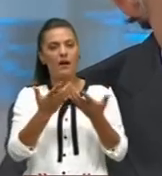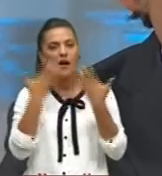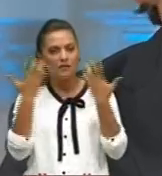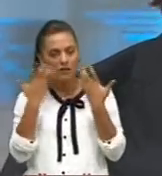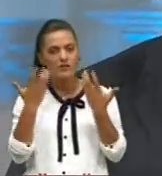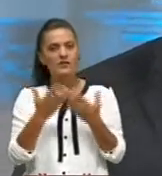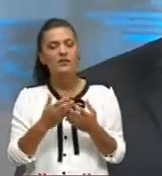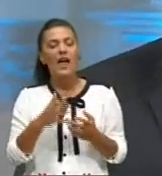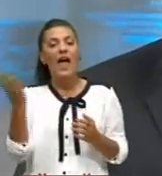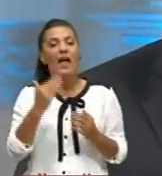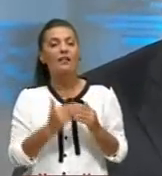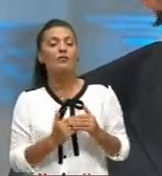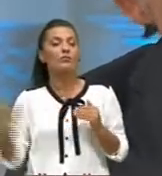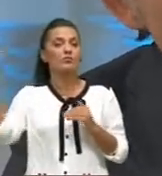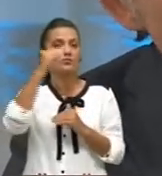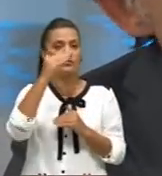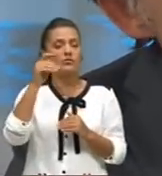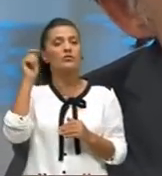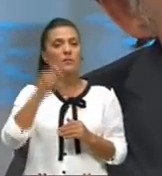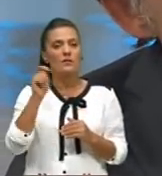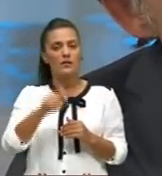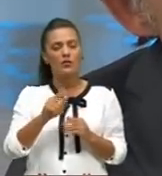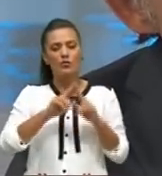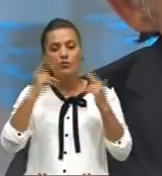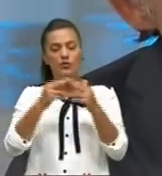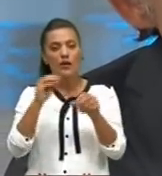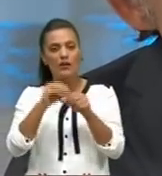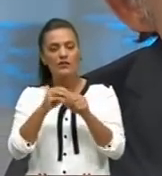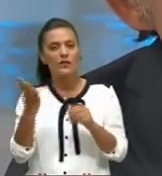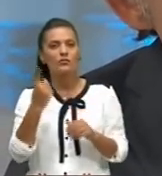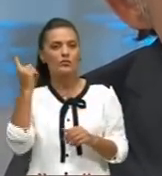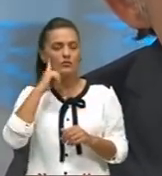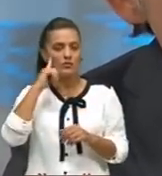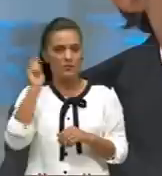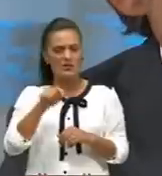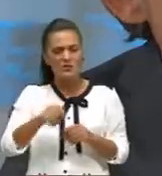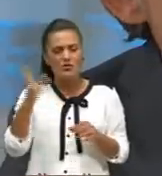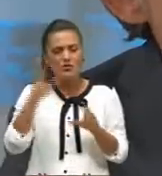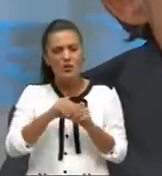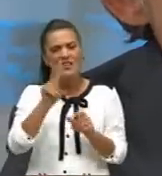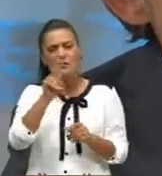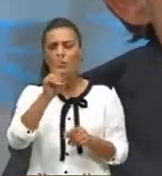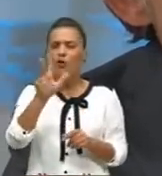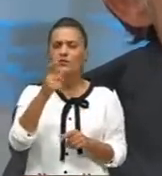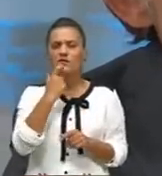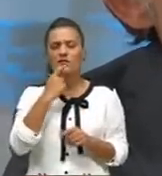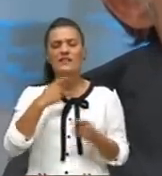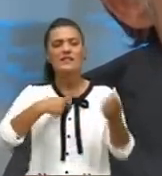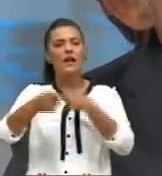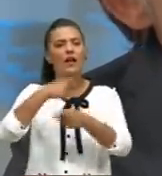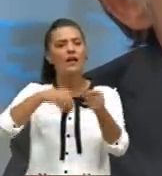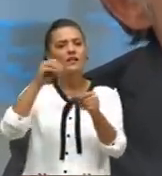hayvancılık en üst düzeyde modern dünya standartlarında yapılıyor. Evet. Şimdi son zamanlarda, son 20-30 yılda da